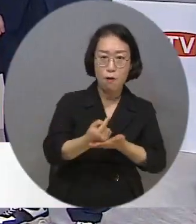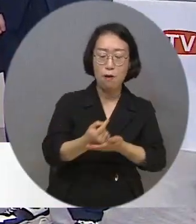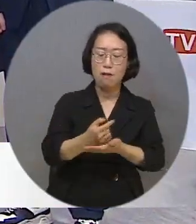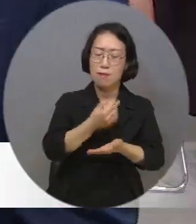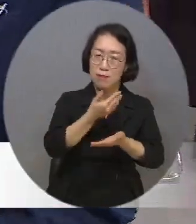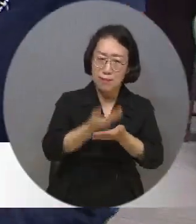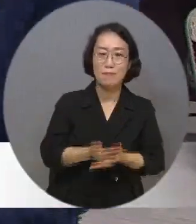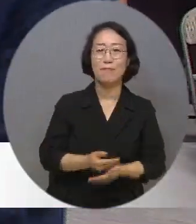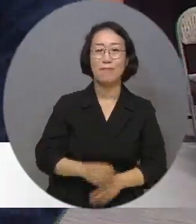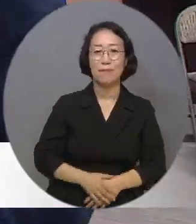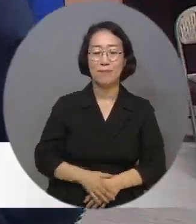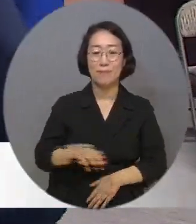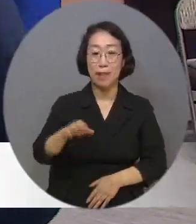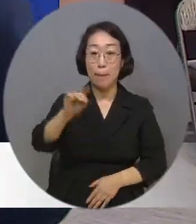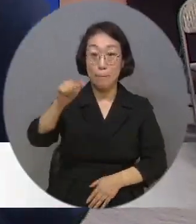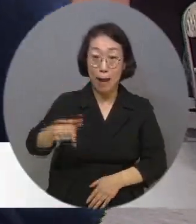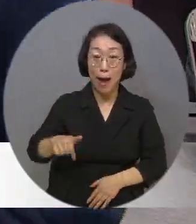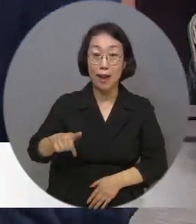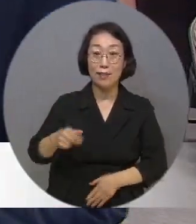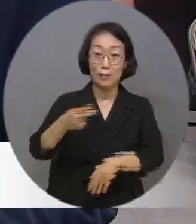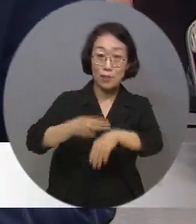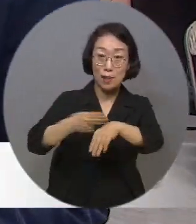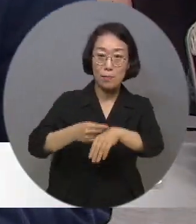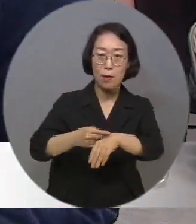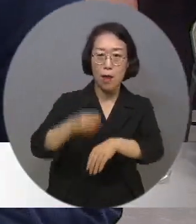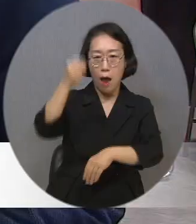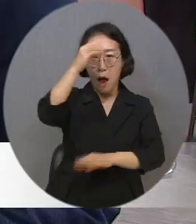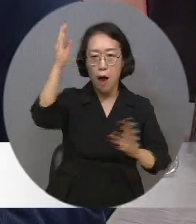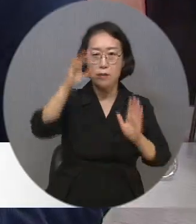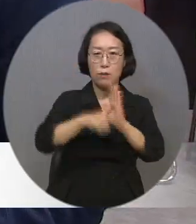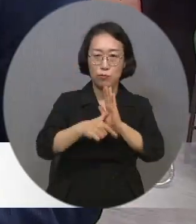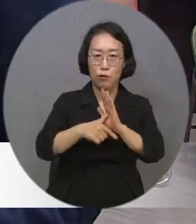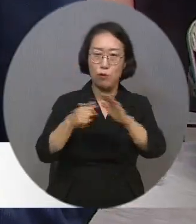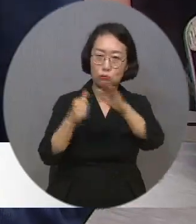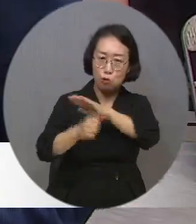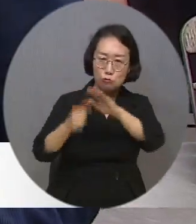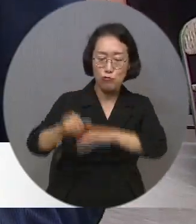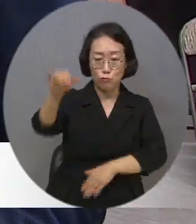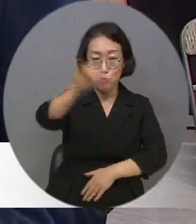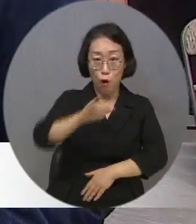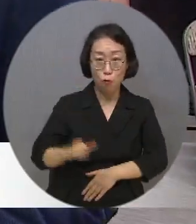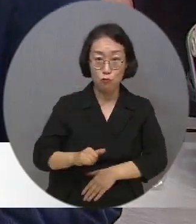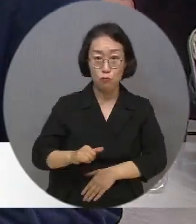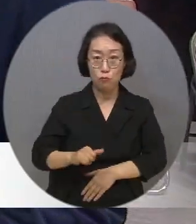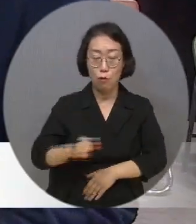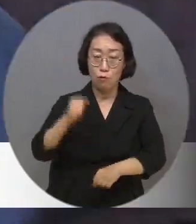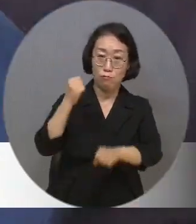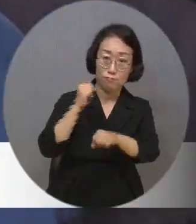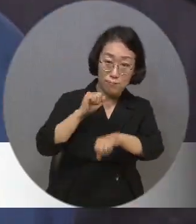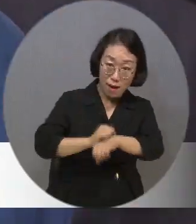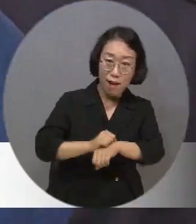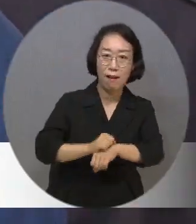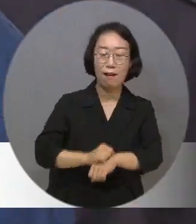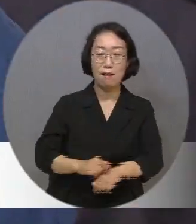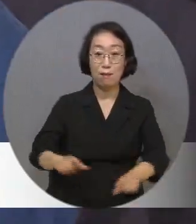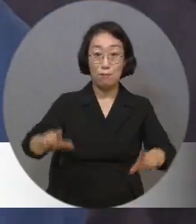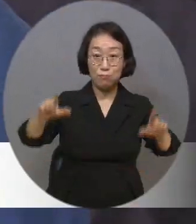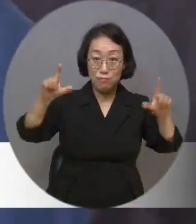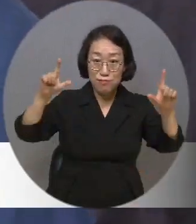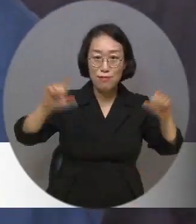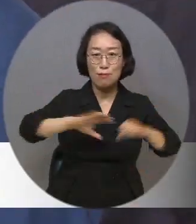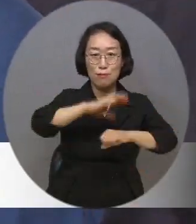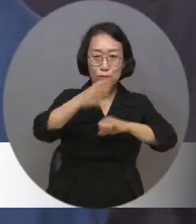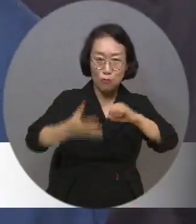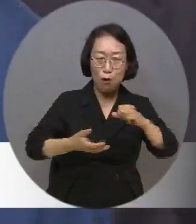더했습니다. 박연한 대사범은 고교 시절부터 선수로서 전국 대회에서 두각을 나타냈고 이후 전국